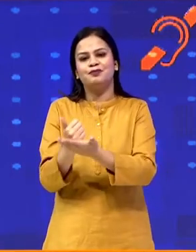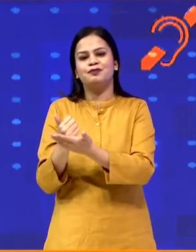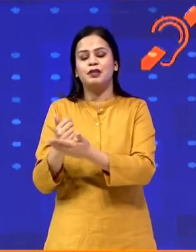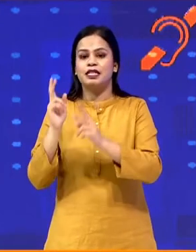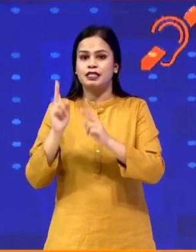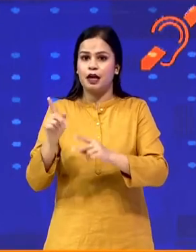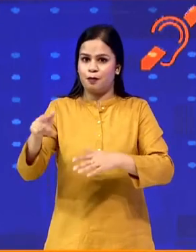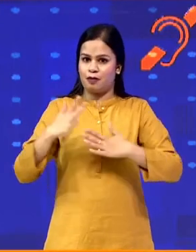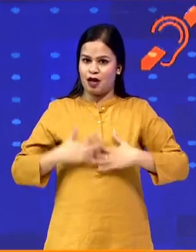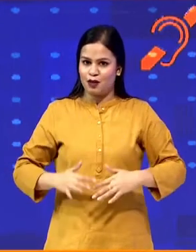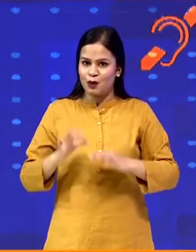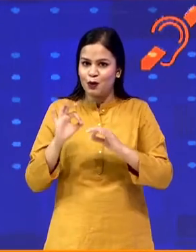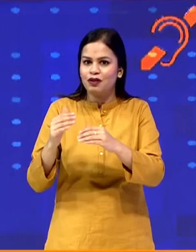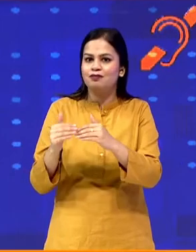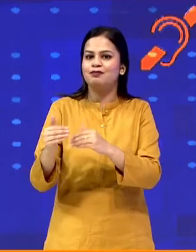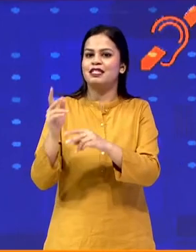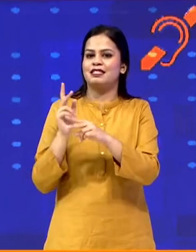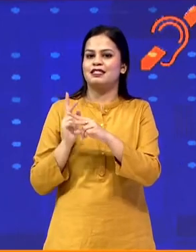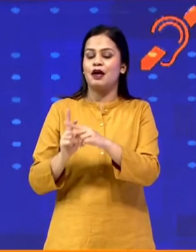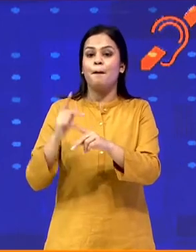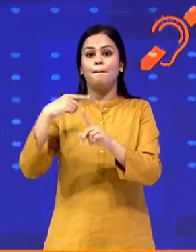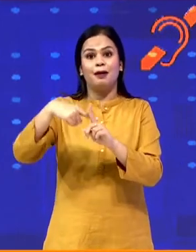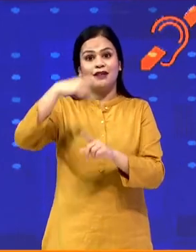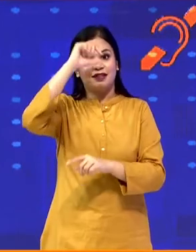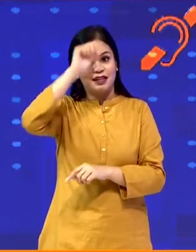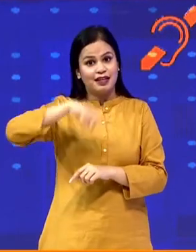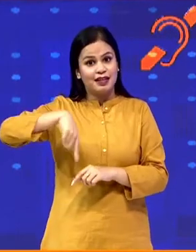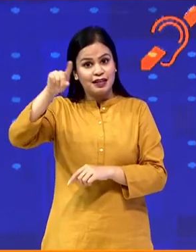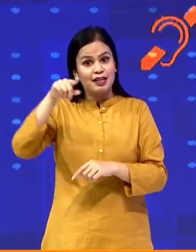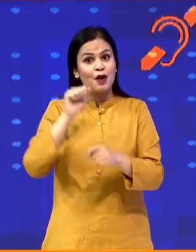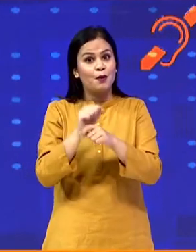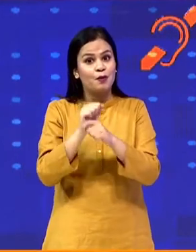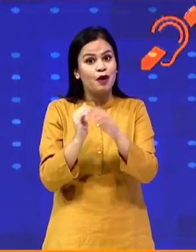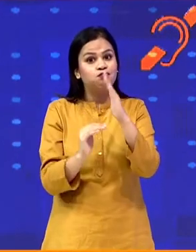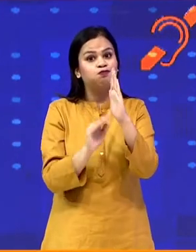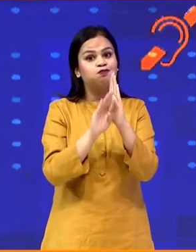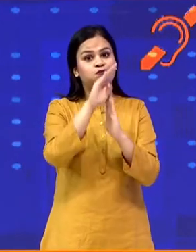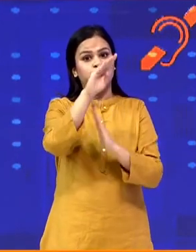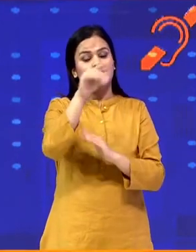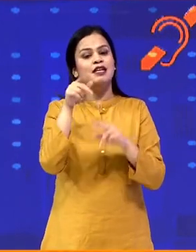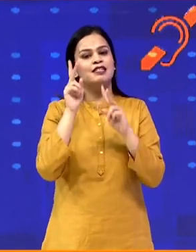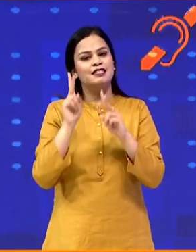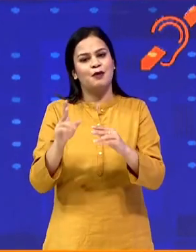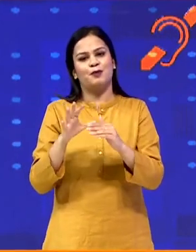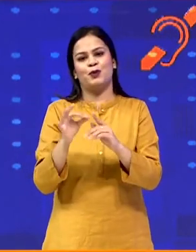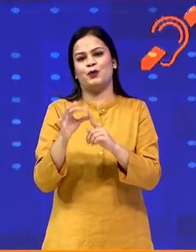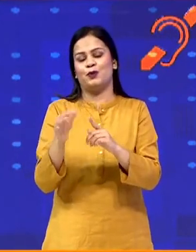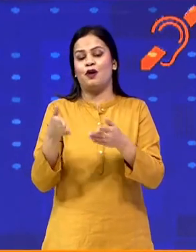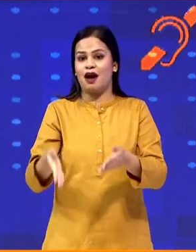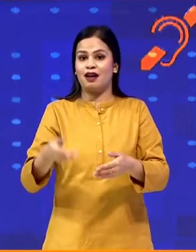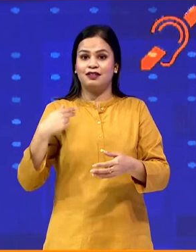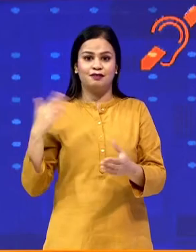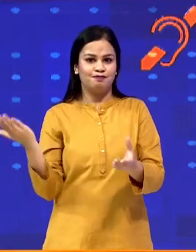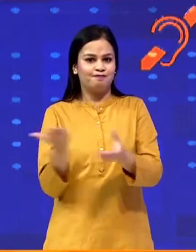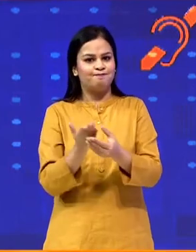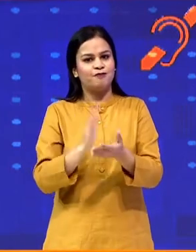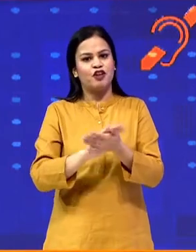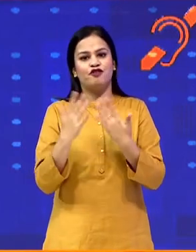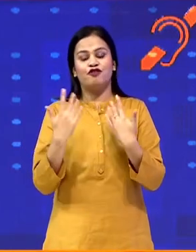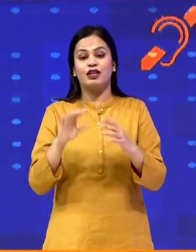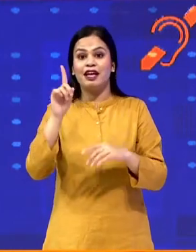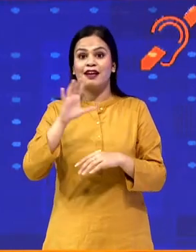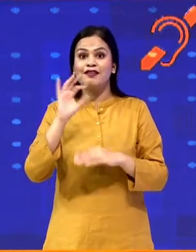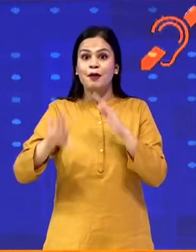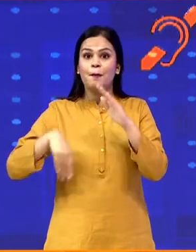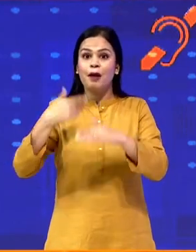रहेंगे और देश को आगे बढ़ाने का कम इसी तरह करते रहेंगे आज हम कदम यही खत्म करते हैं अगले हफ्ते आपसे